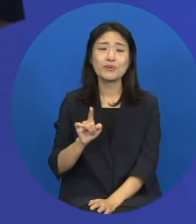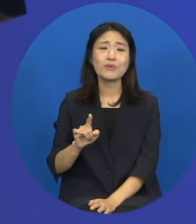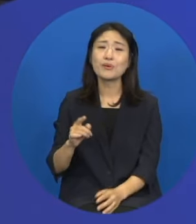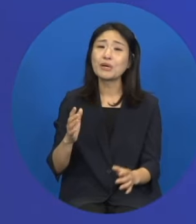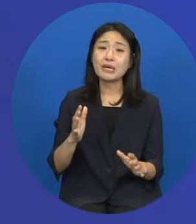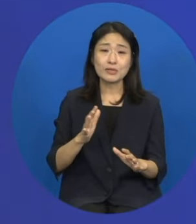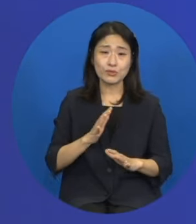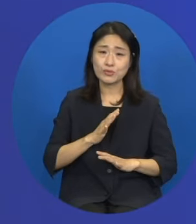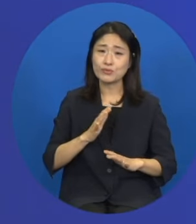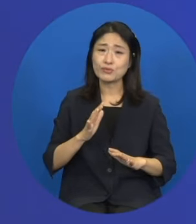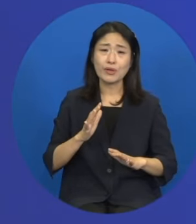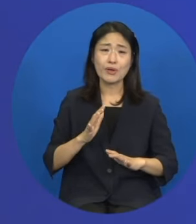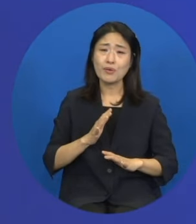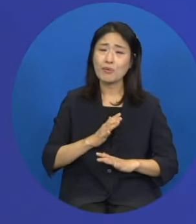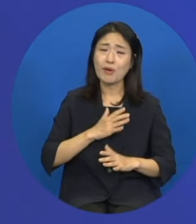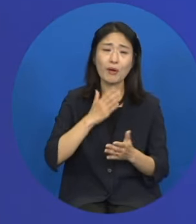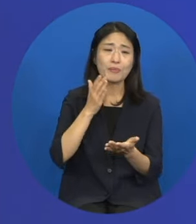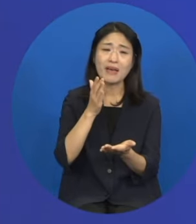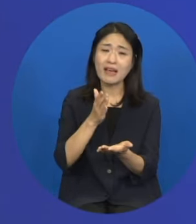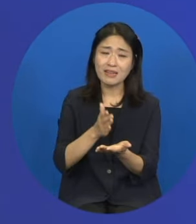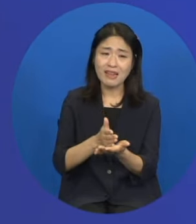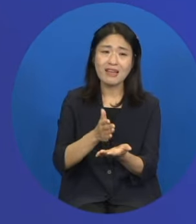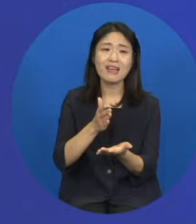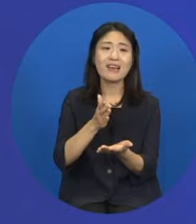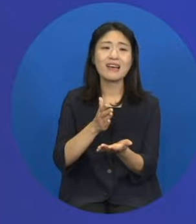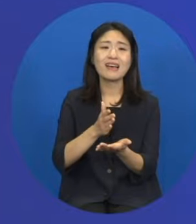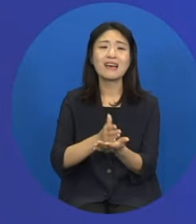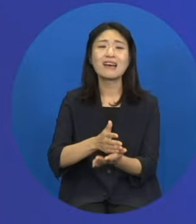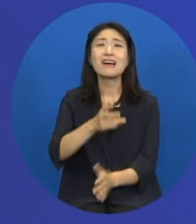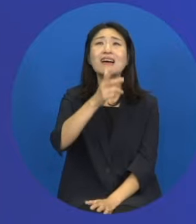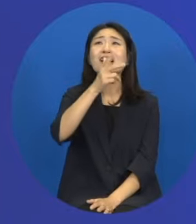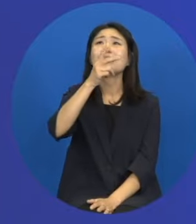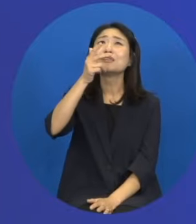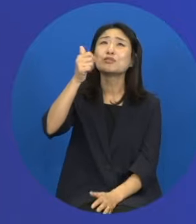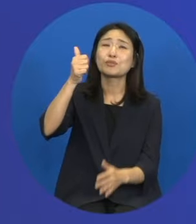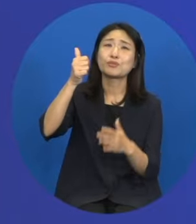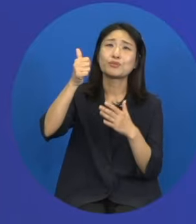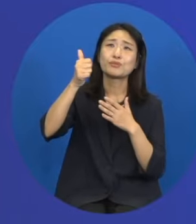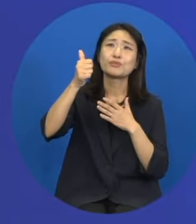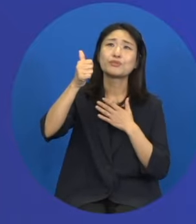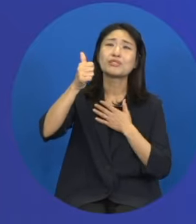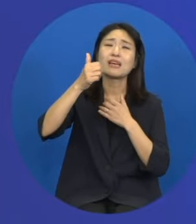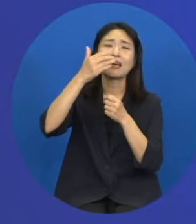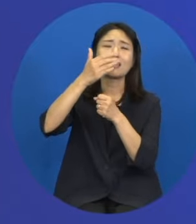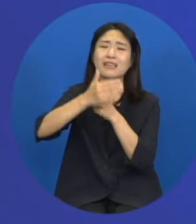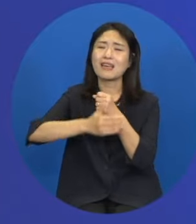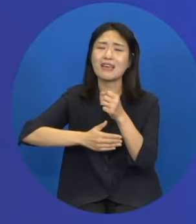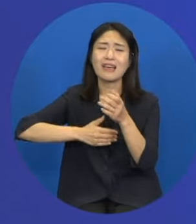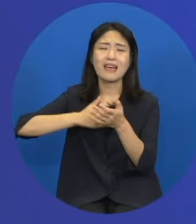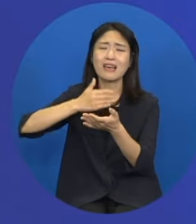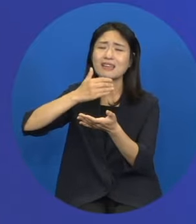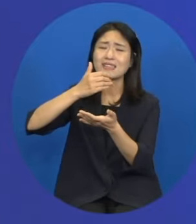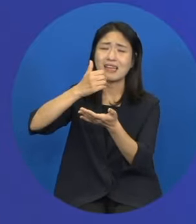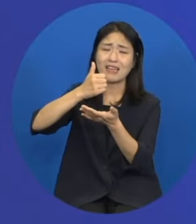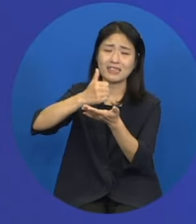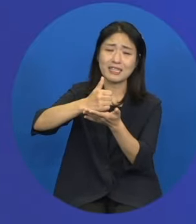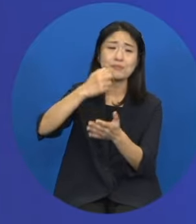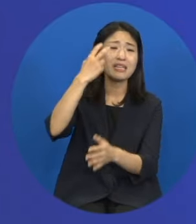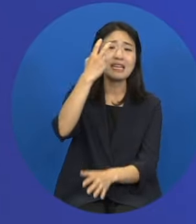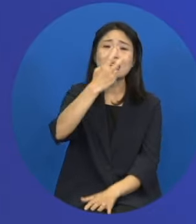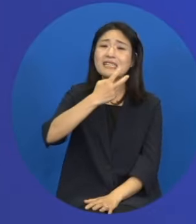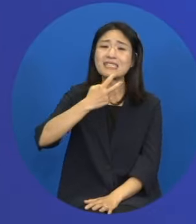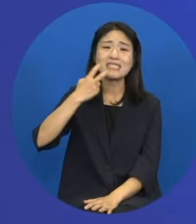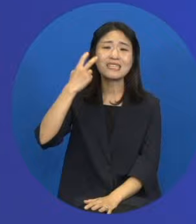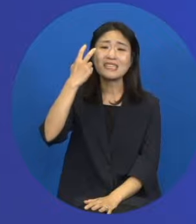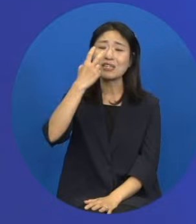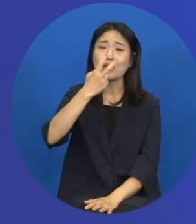아무것도 두려워 말라 주 나의 하나님이 지켜주십니다 주 나의 하나님이